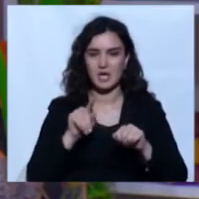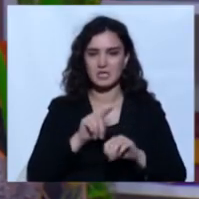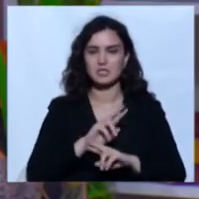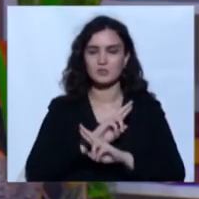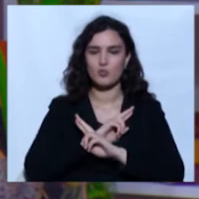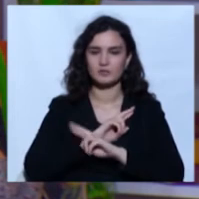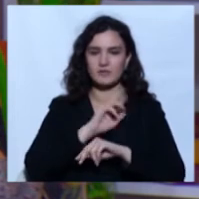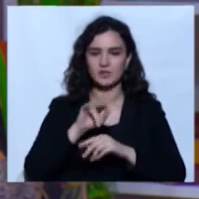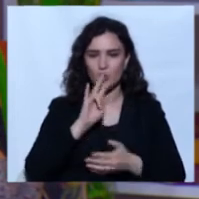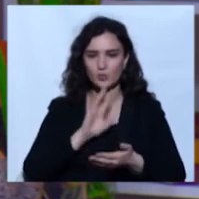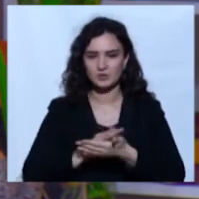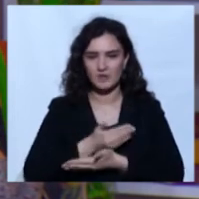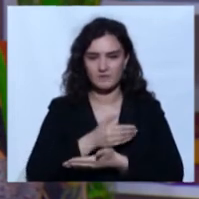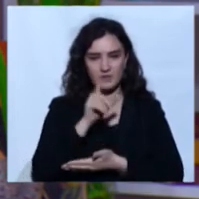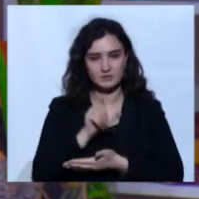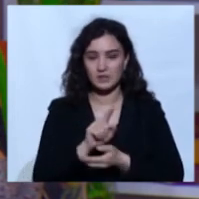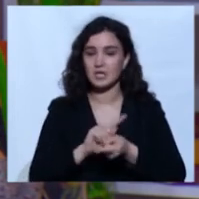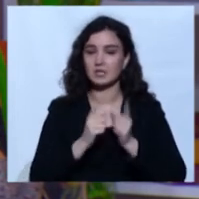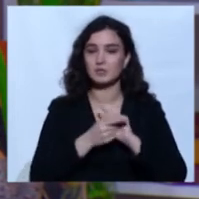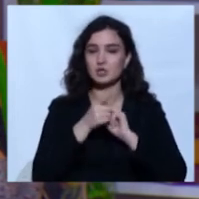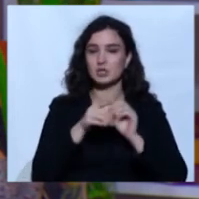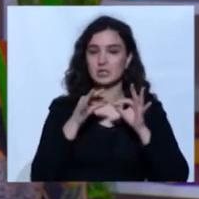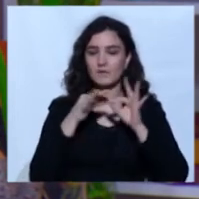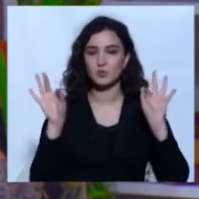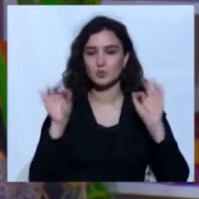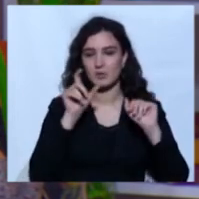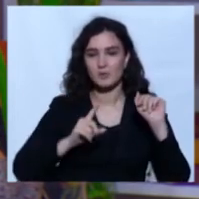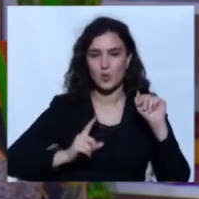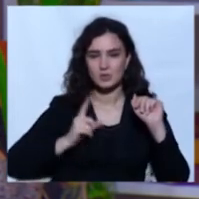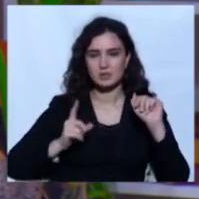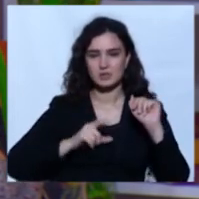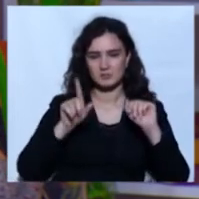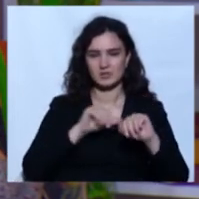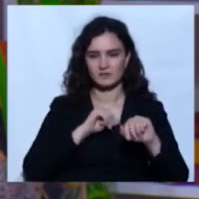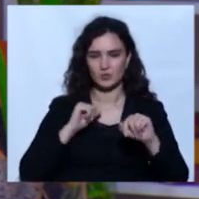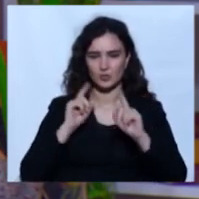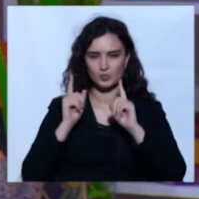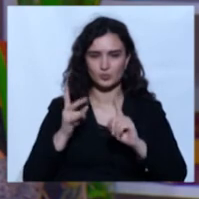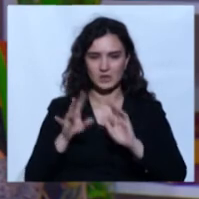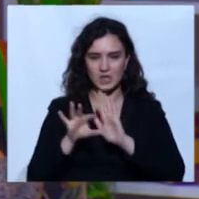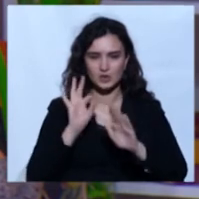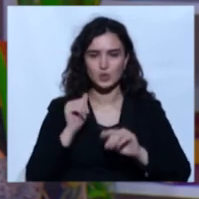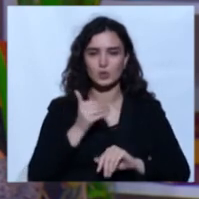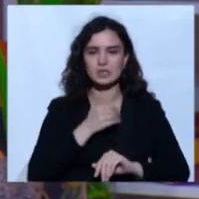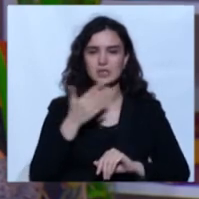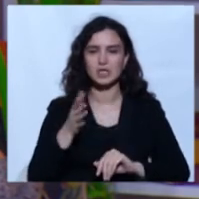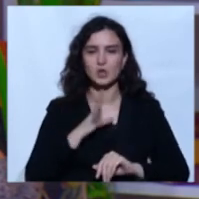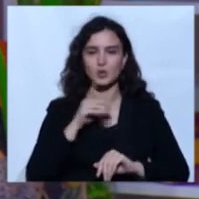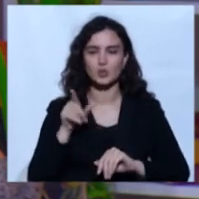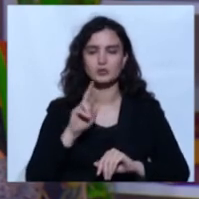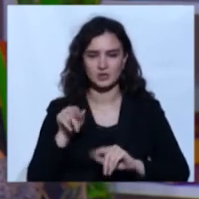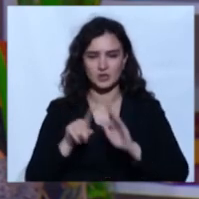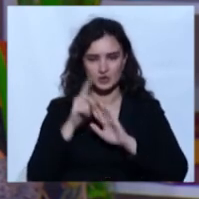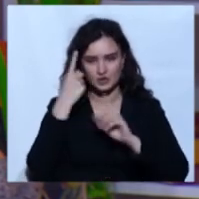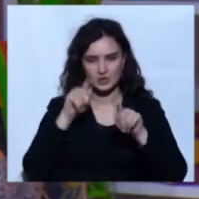უკვდავად დამიდგენიხარ, არამედ შენ თავისუფალმა ოსტატმა თავად უნდა აირჩიო, როგორი გინდა რომ იყო და